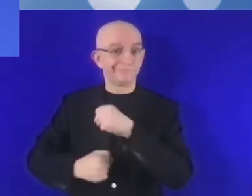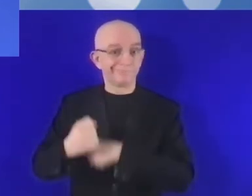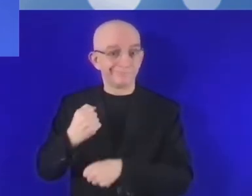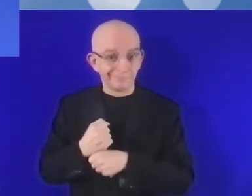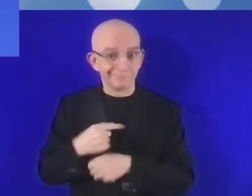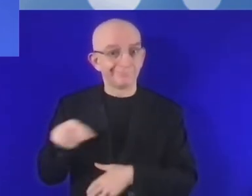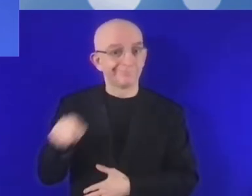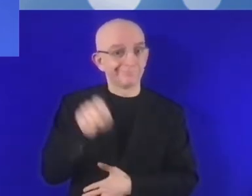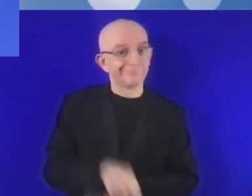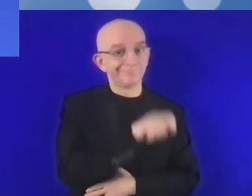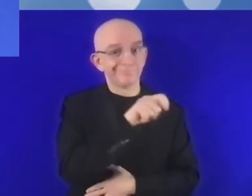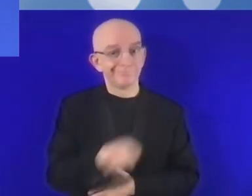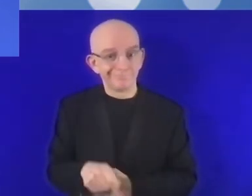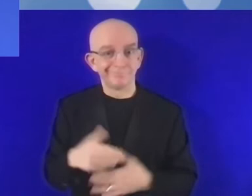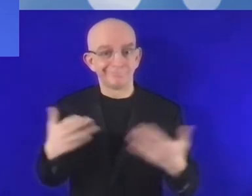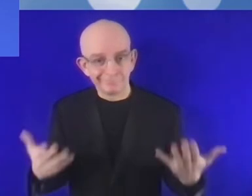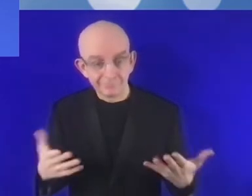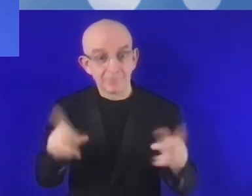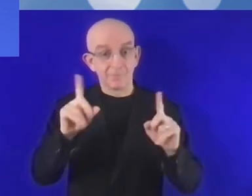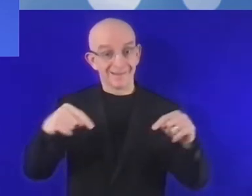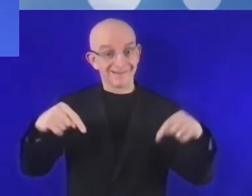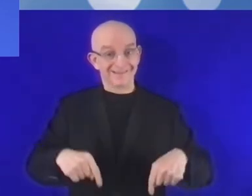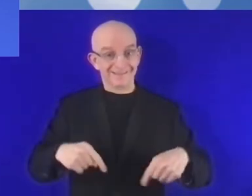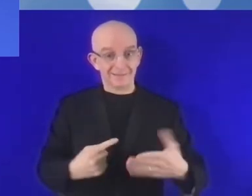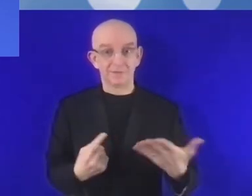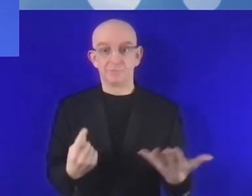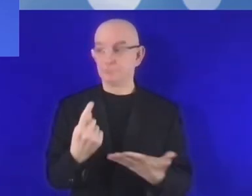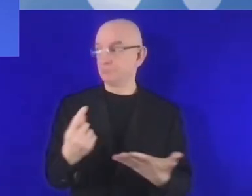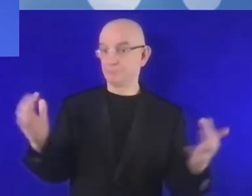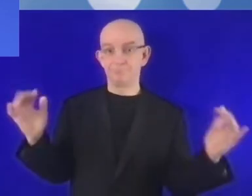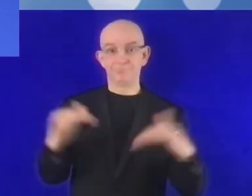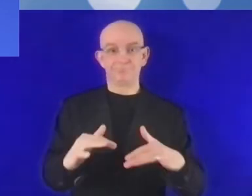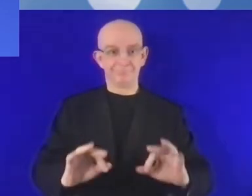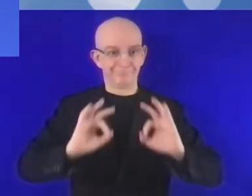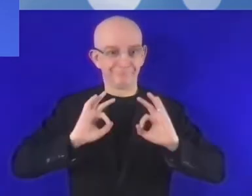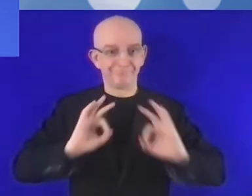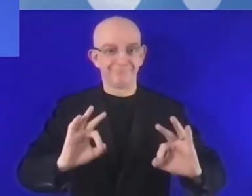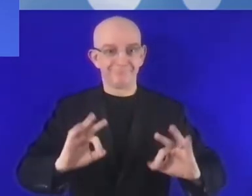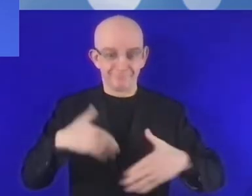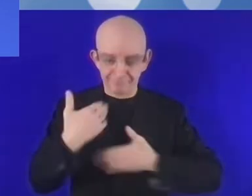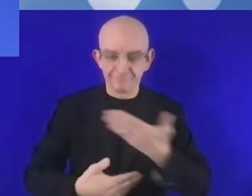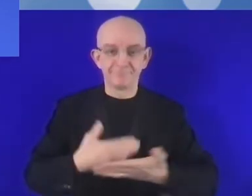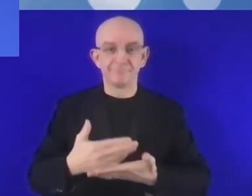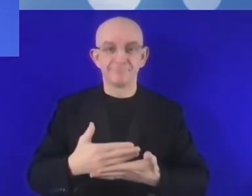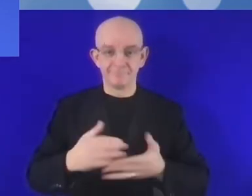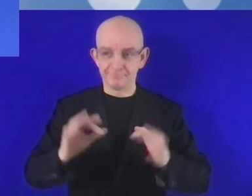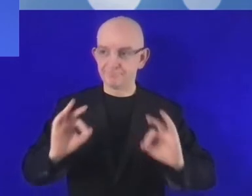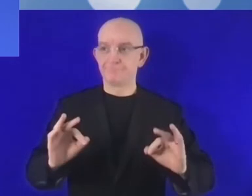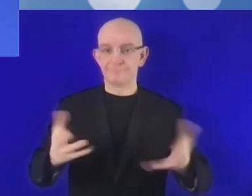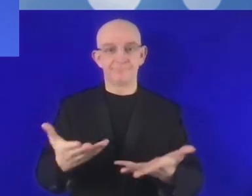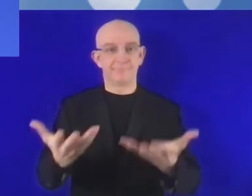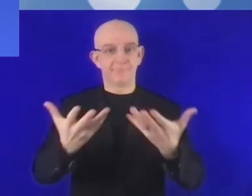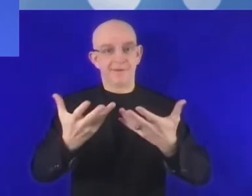أكثر من 50 جلسة وندوة، وهذا لوحظ في اليوم في العام الماضي. أما في هذه السنة